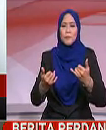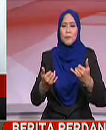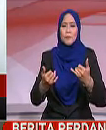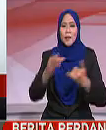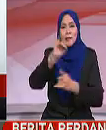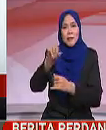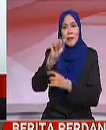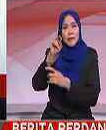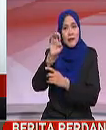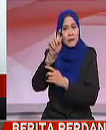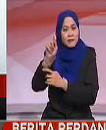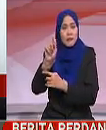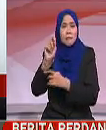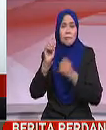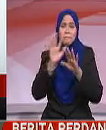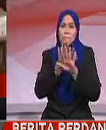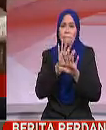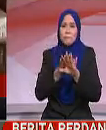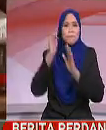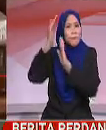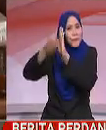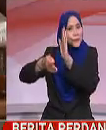lagi memperbanyakkan lagi filem.